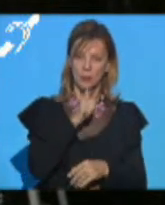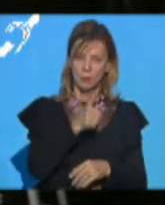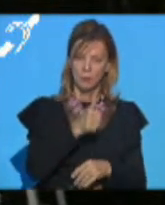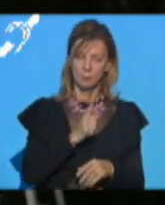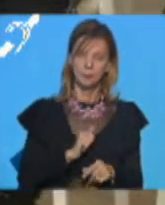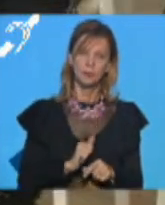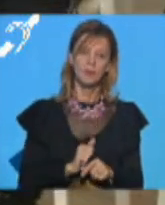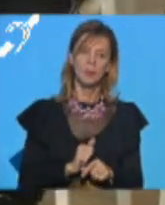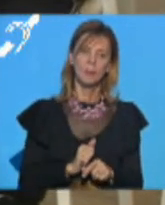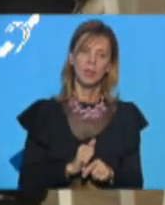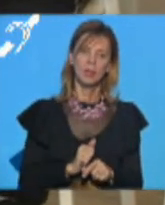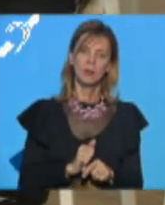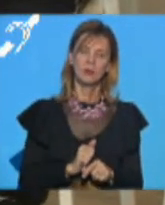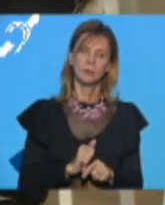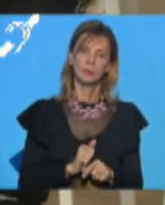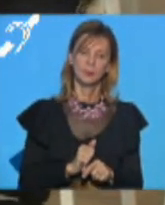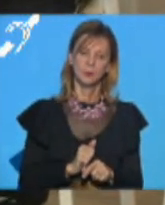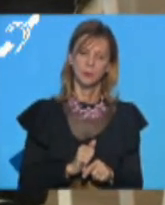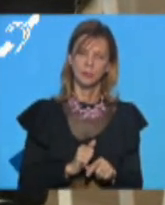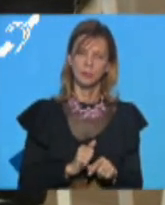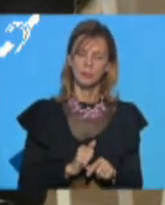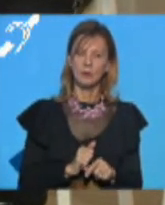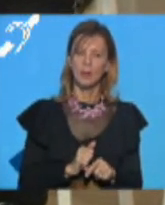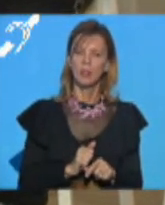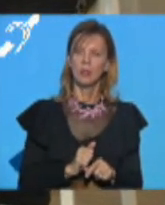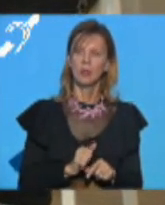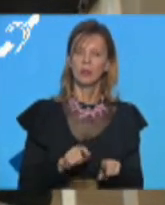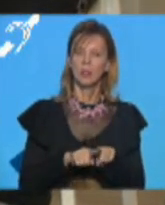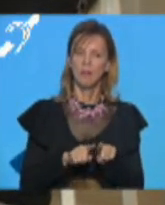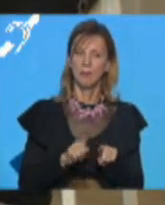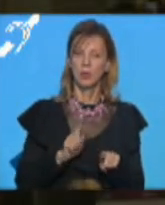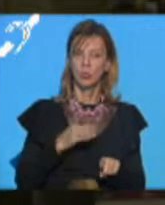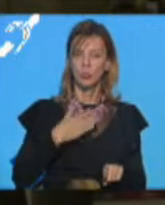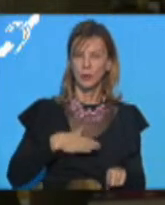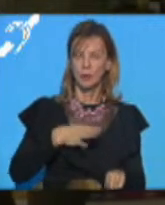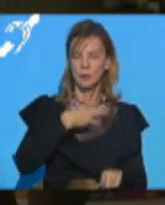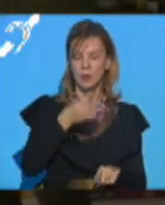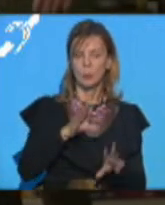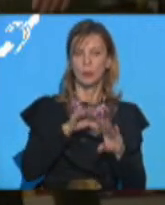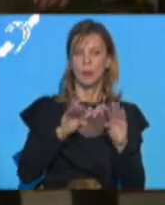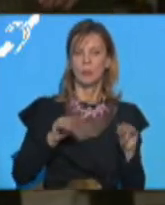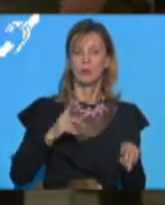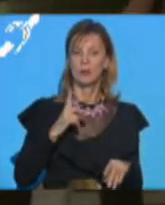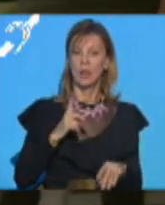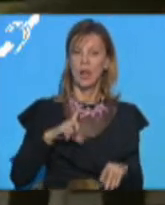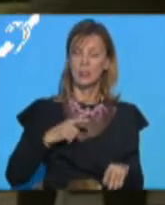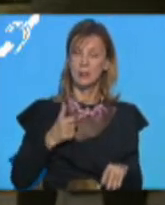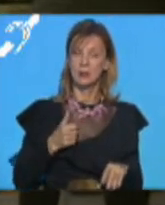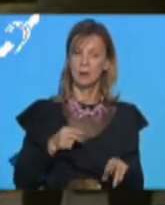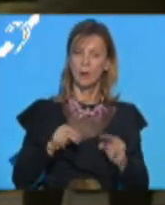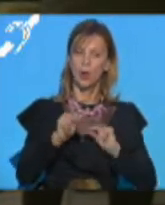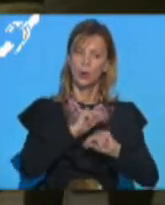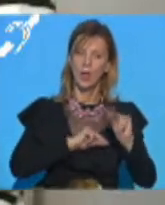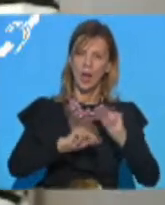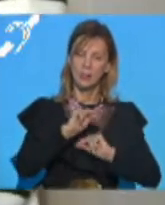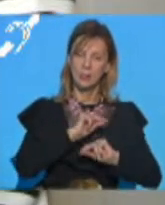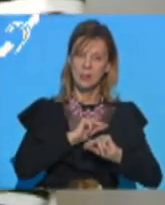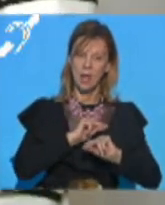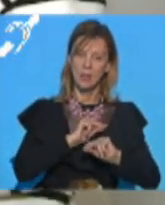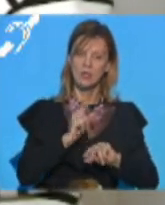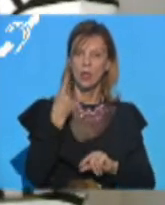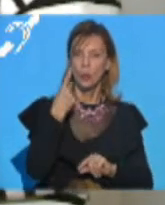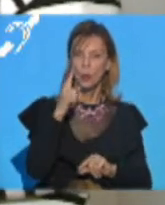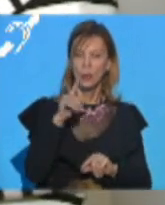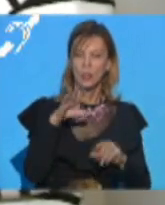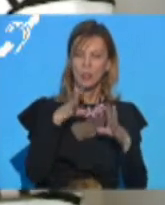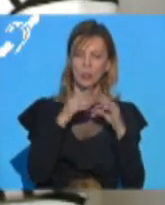să realizăm și să fim acolo unde suntem acum. Nu vrem să ne lăudăm, dar suntem o organizație unică